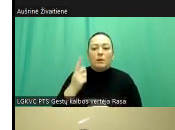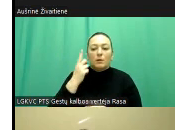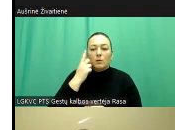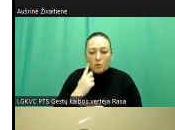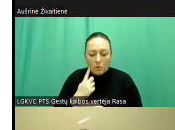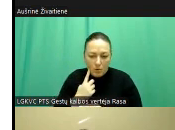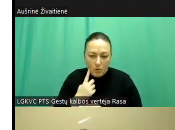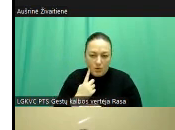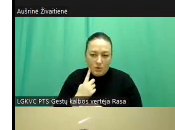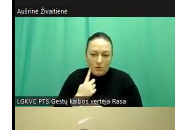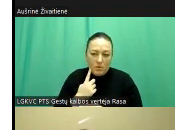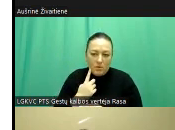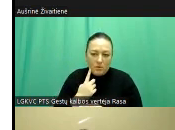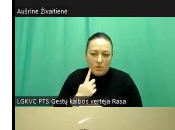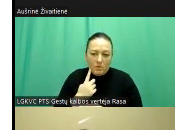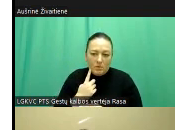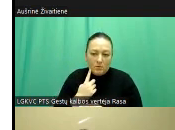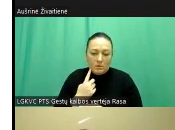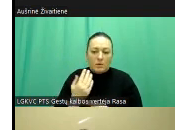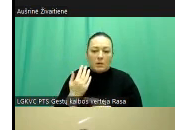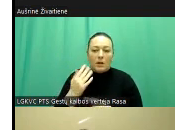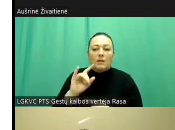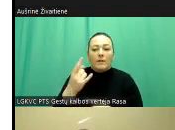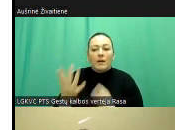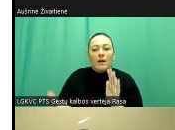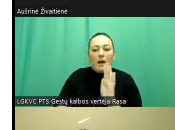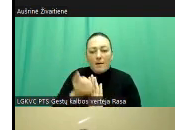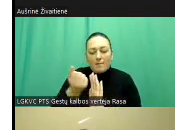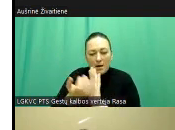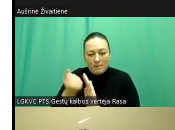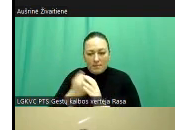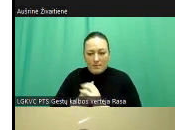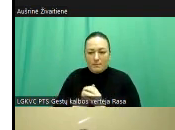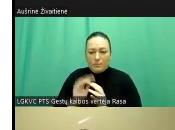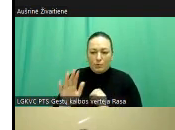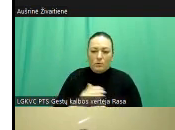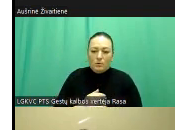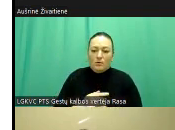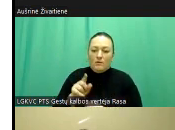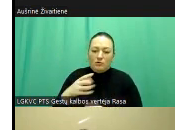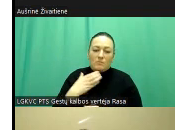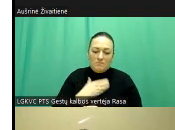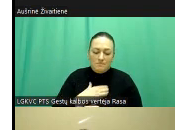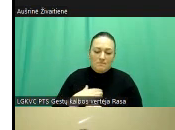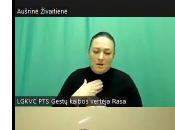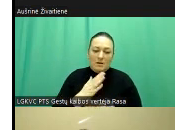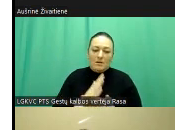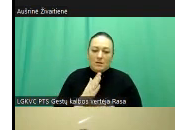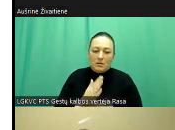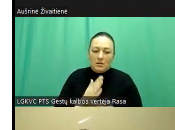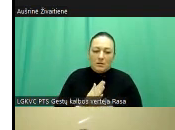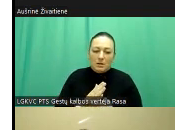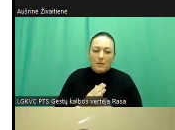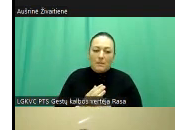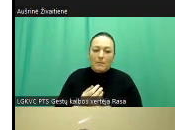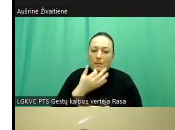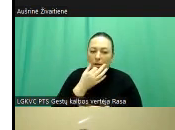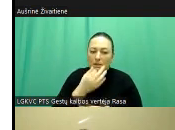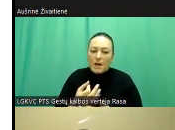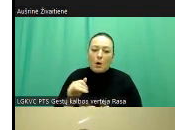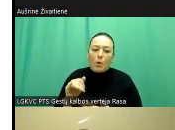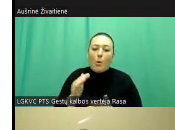kad jų mokiniai pasiektų sėkmę, taigi šitas pagrindas tarsi nustato jiems